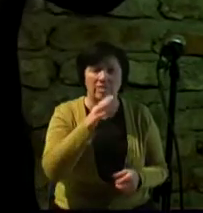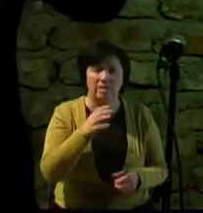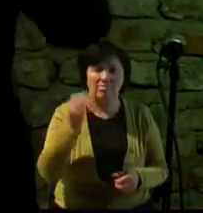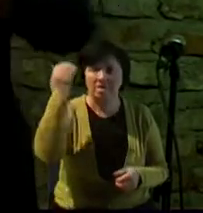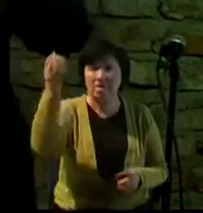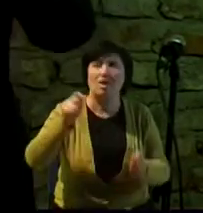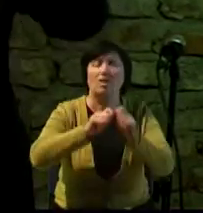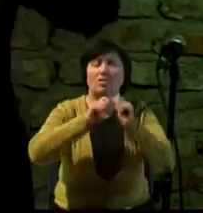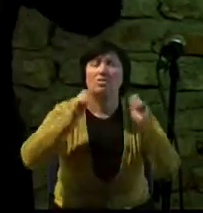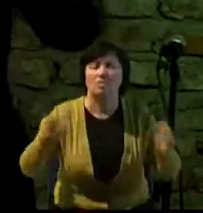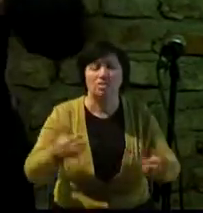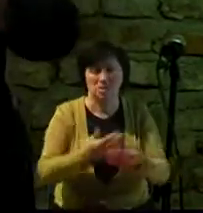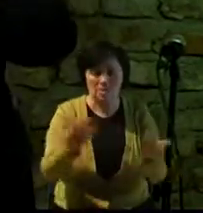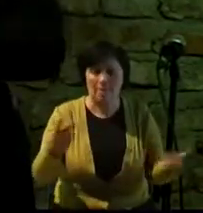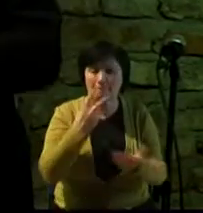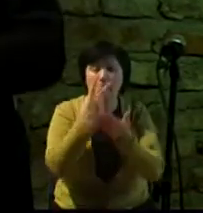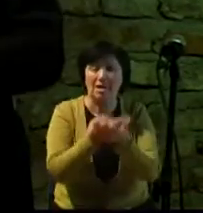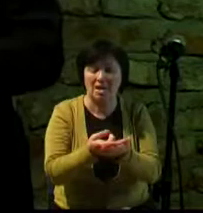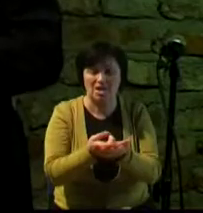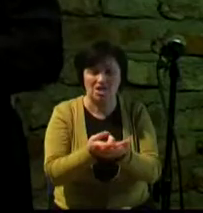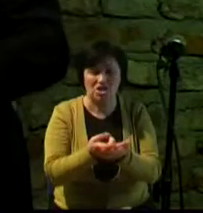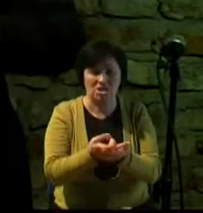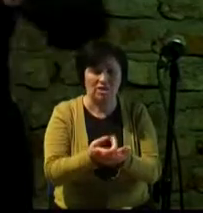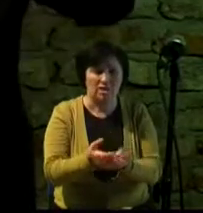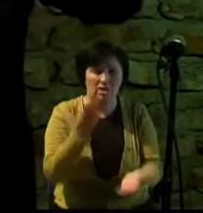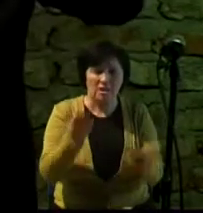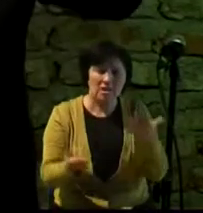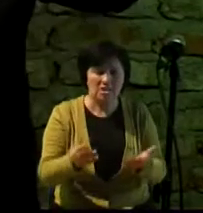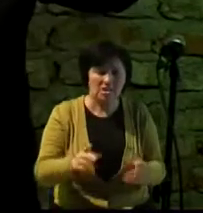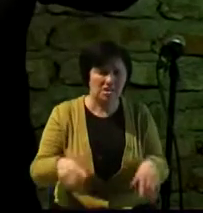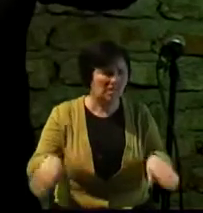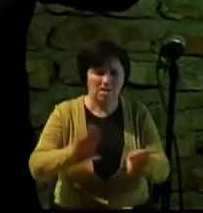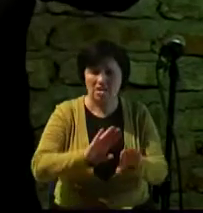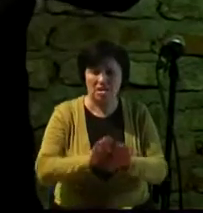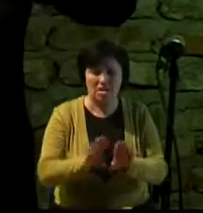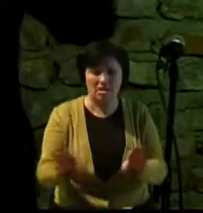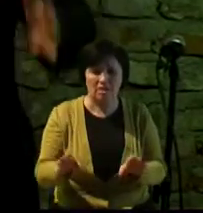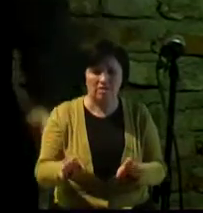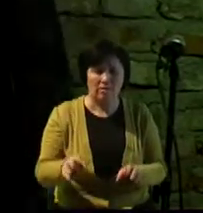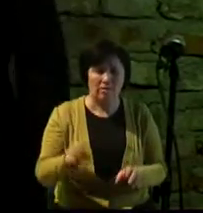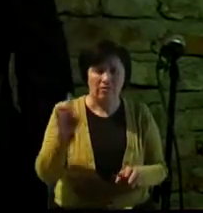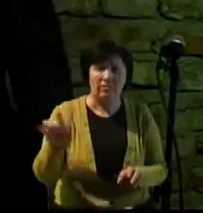Даже тогда, когда никого нет вокруг нас, Он всегда с нами.